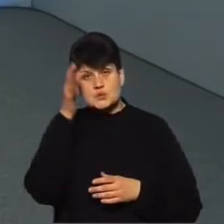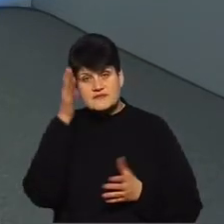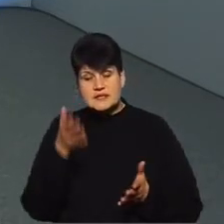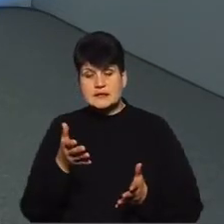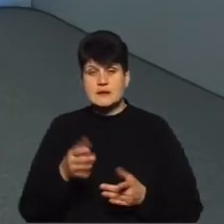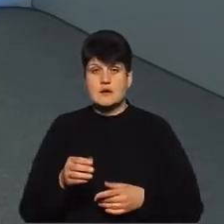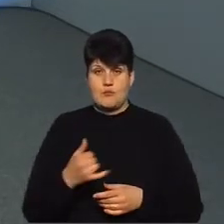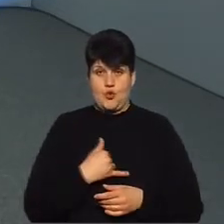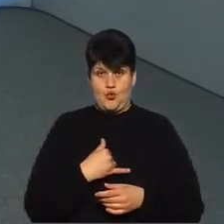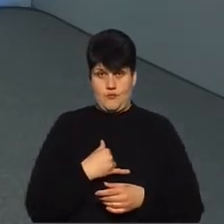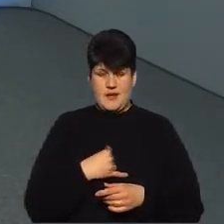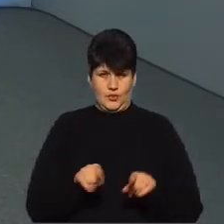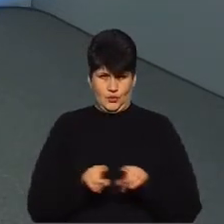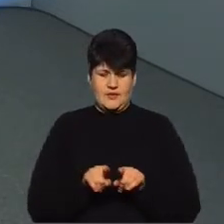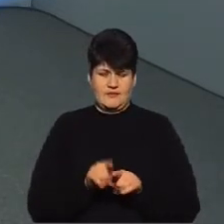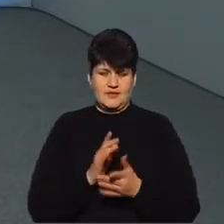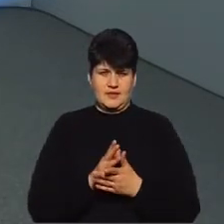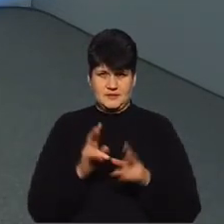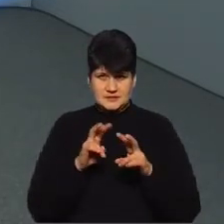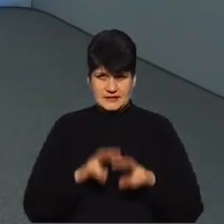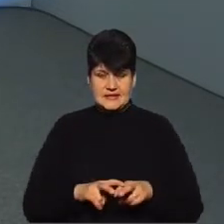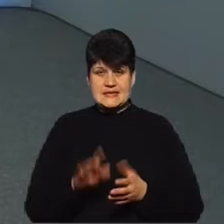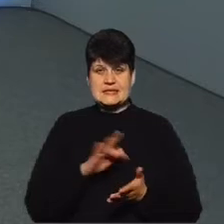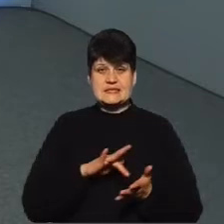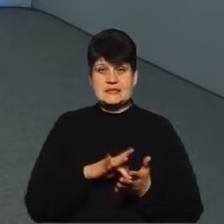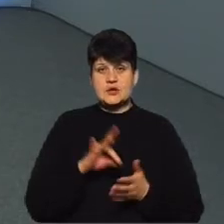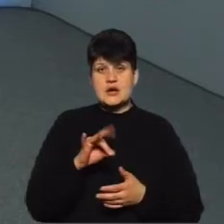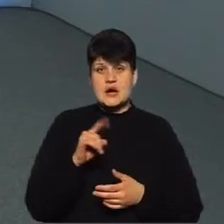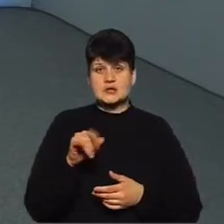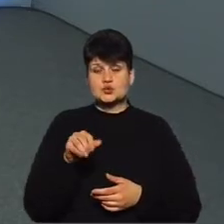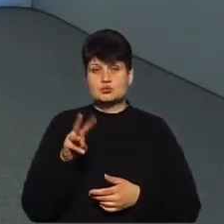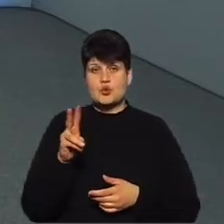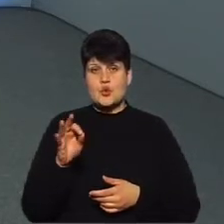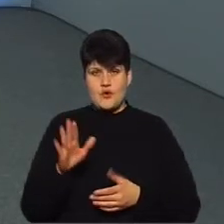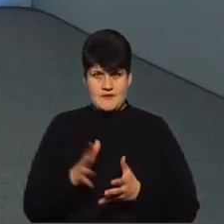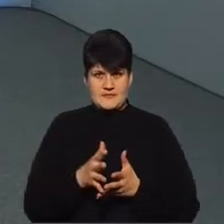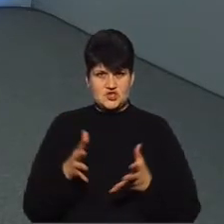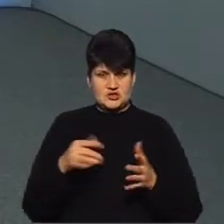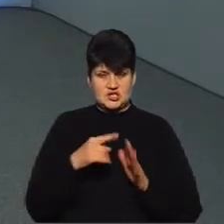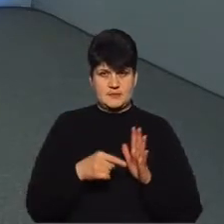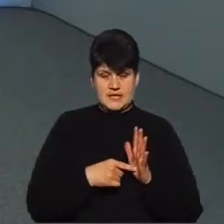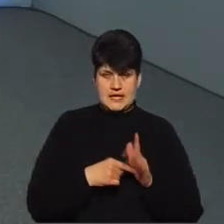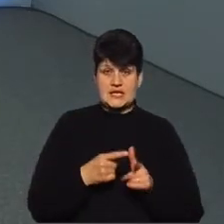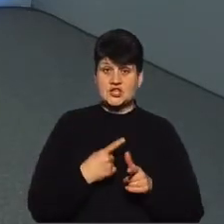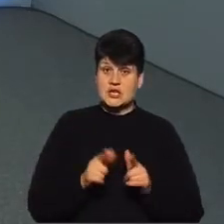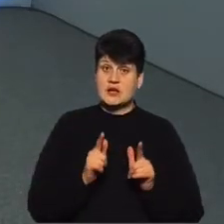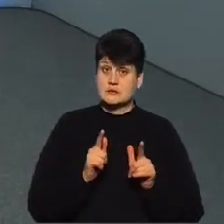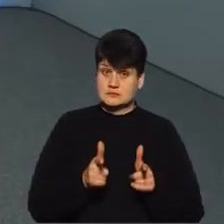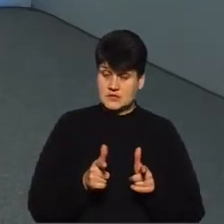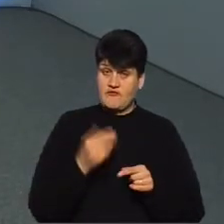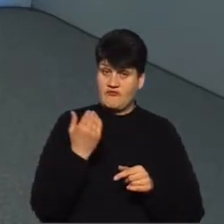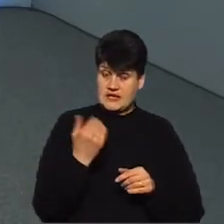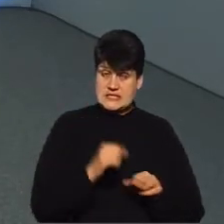мене схожі дослідження Центру Разумкова, але більш ширше питання, чи готові ви захищати